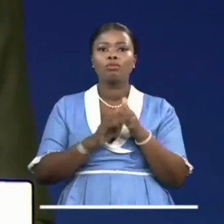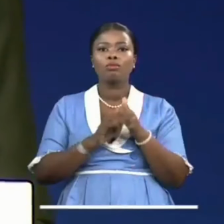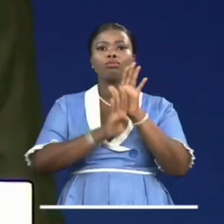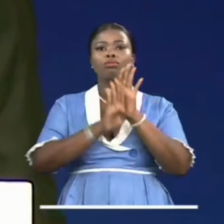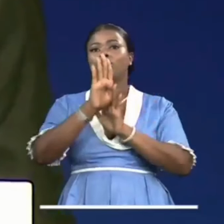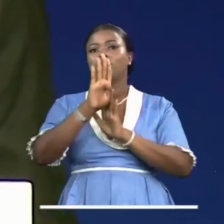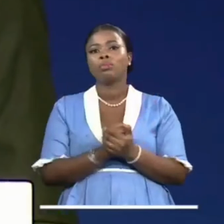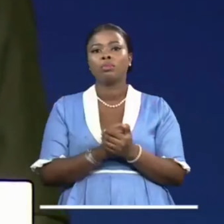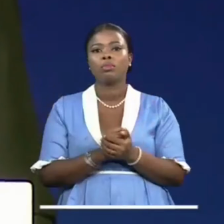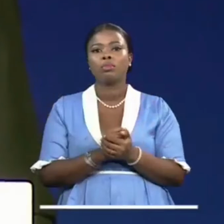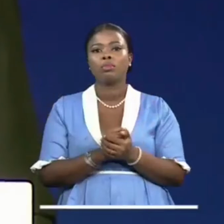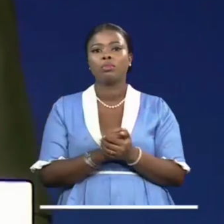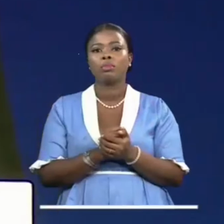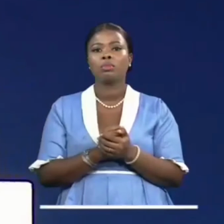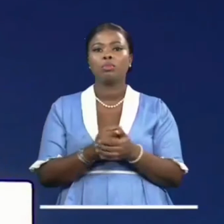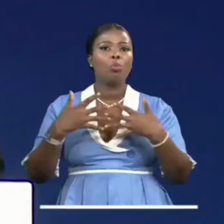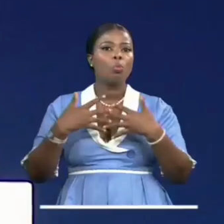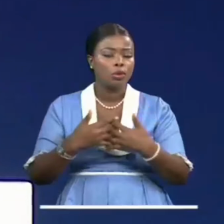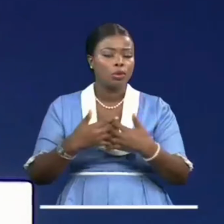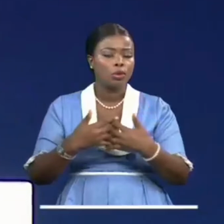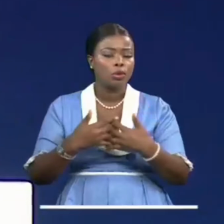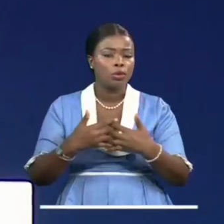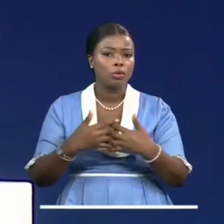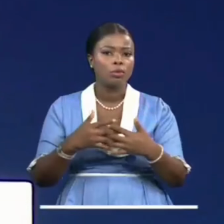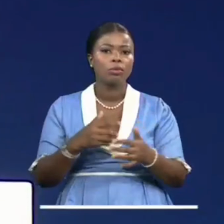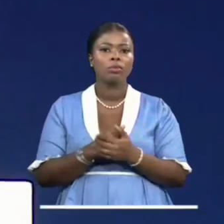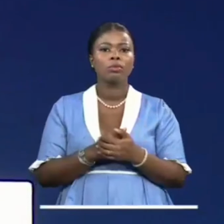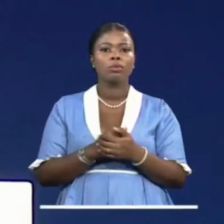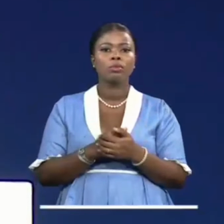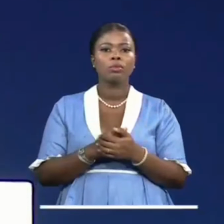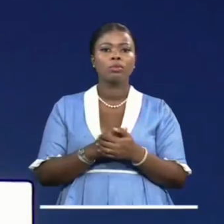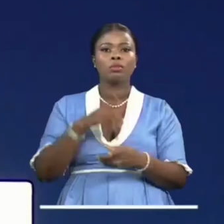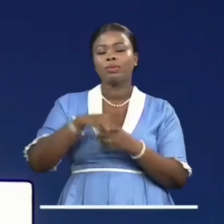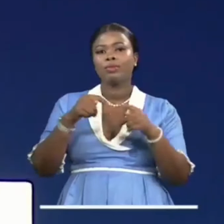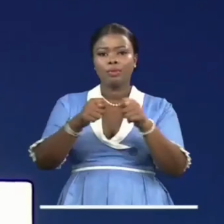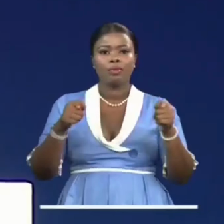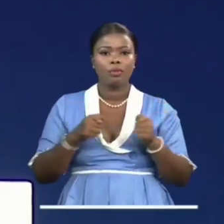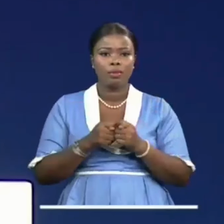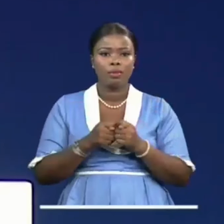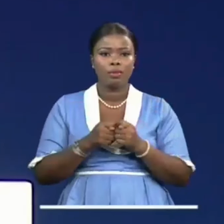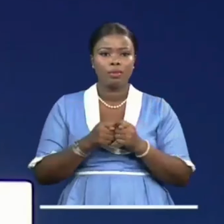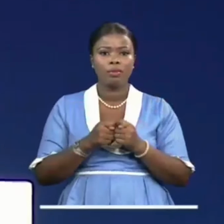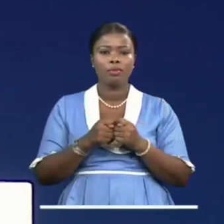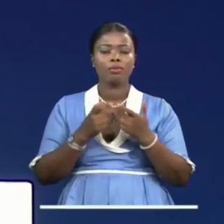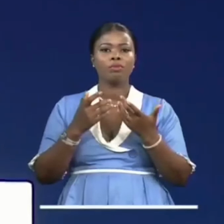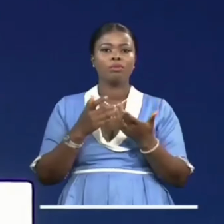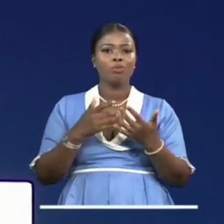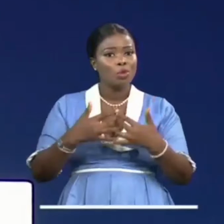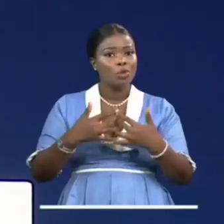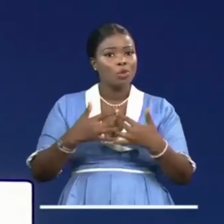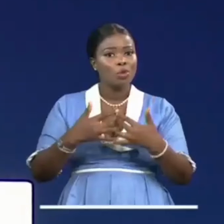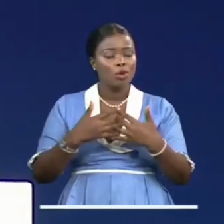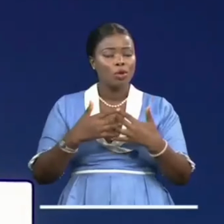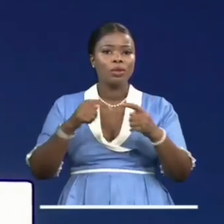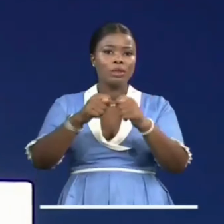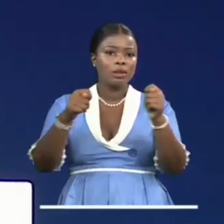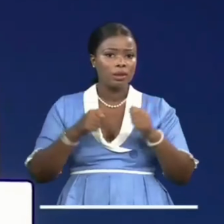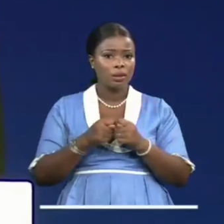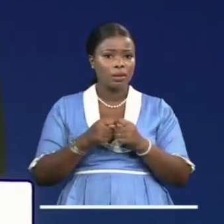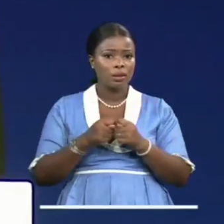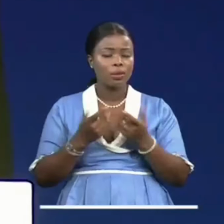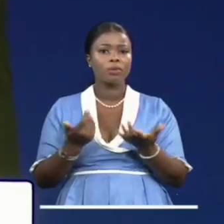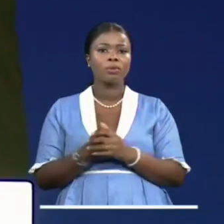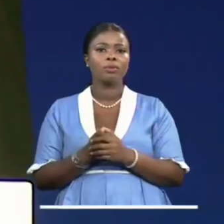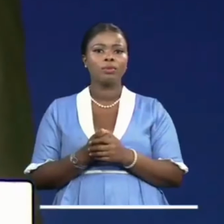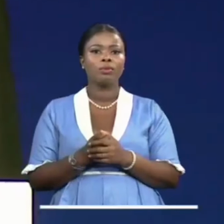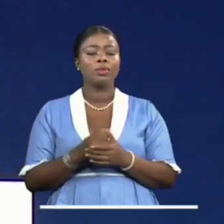de croissance dans les pôles territoires c'est fondamental il faut développer les moteurs de croissance dans les pôles territoires les moteurs de croissance